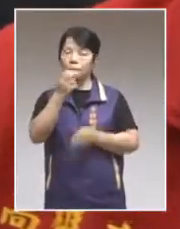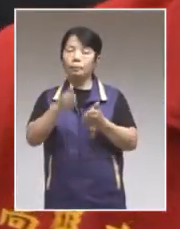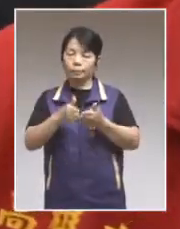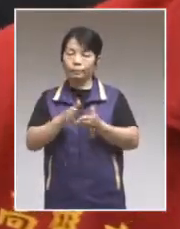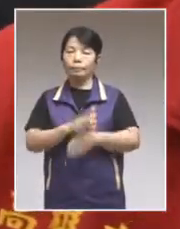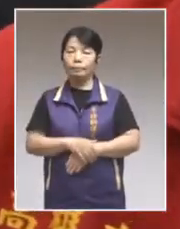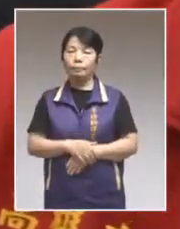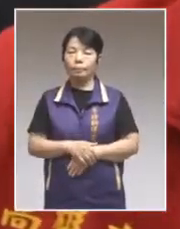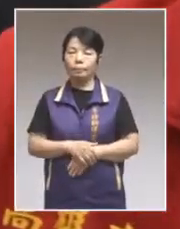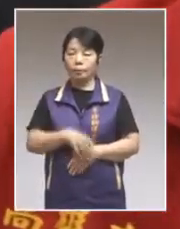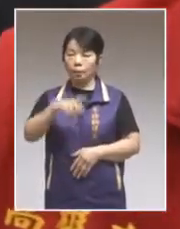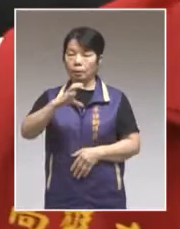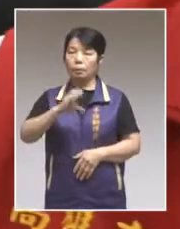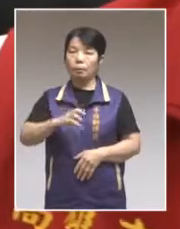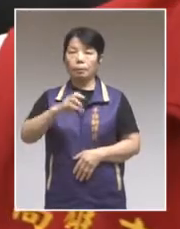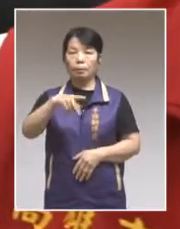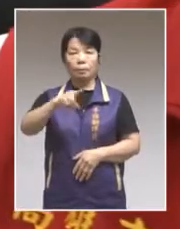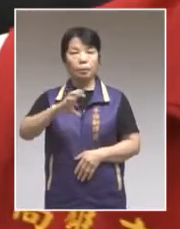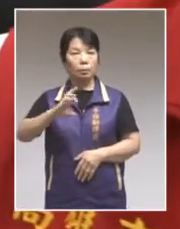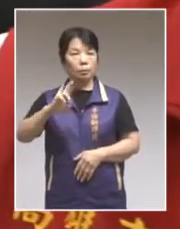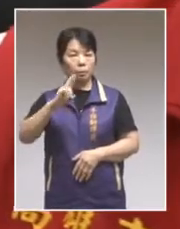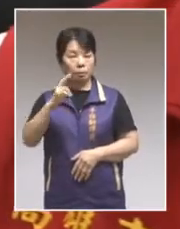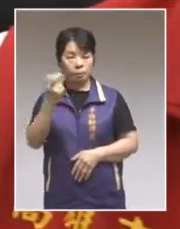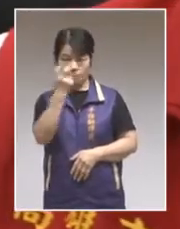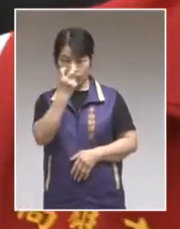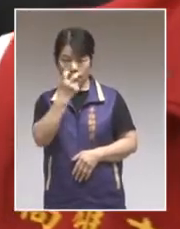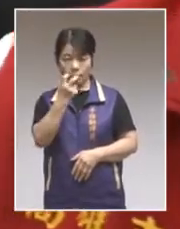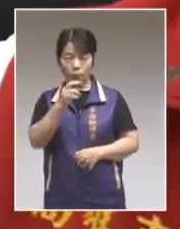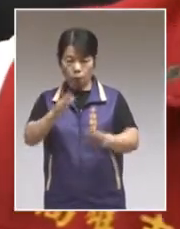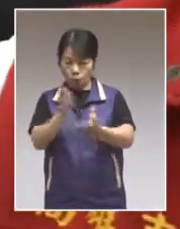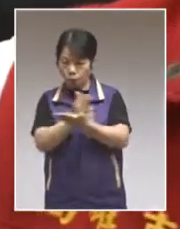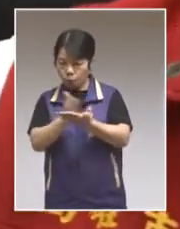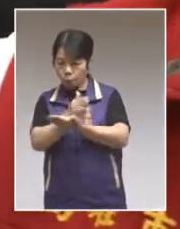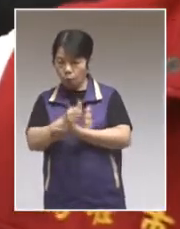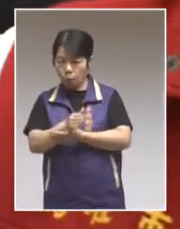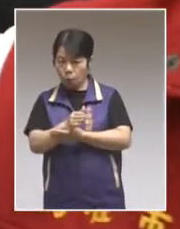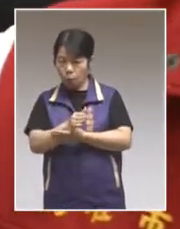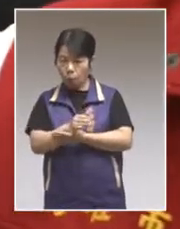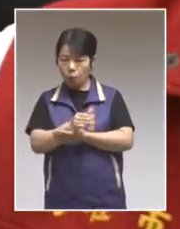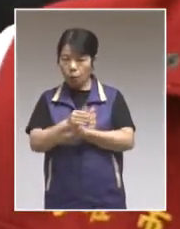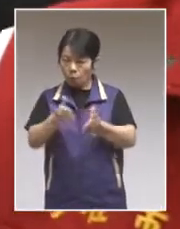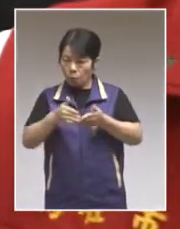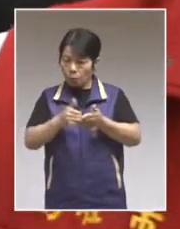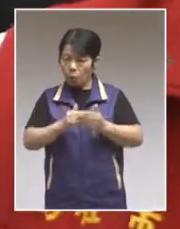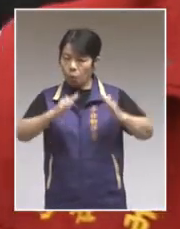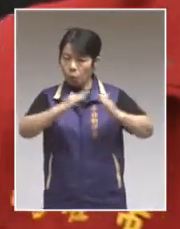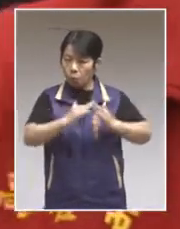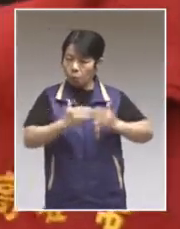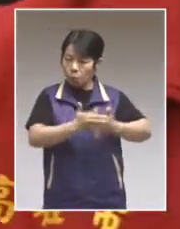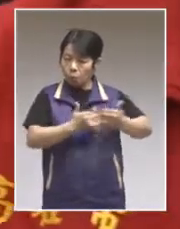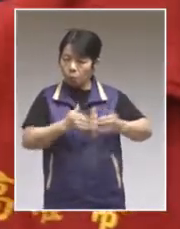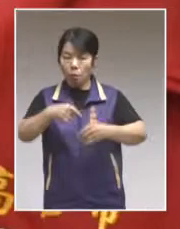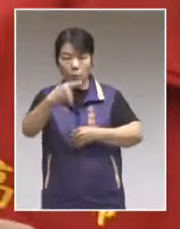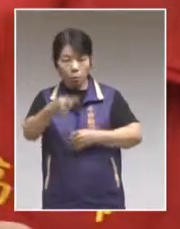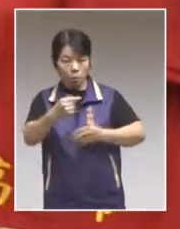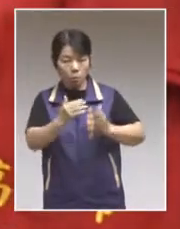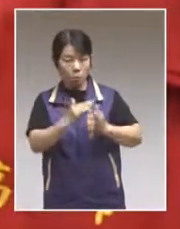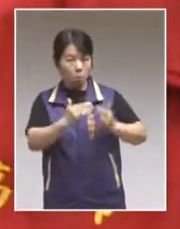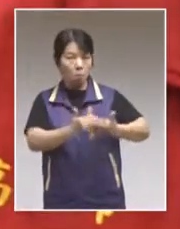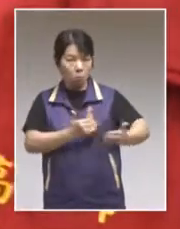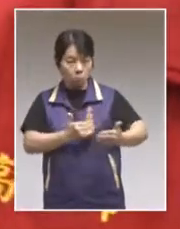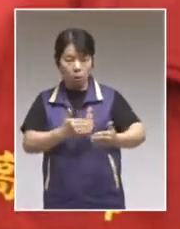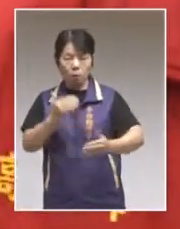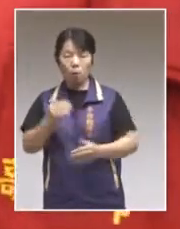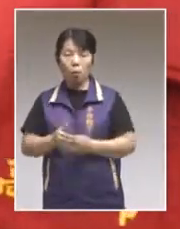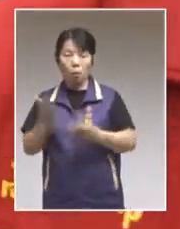的裁剪，那 PCR 的裁剪，好，就会来判断说你到底是要进行居家隔离阴性，还是居家隔离